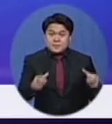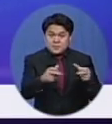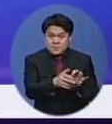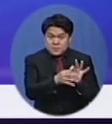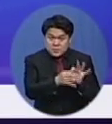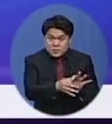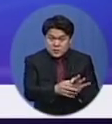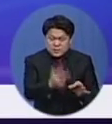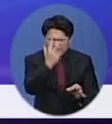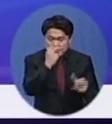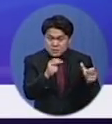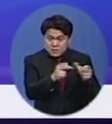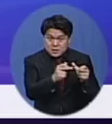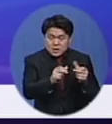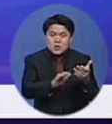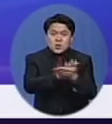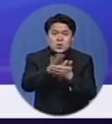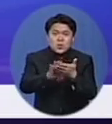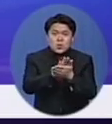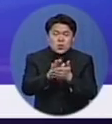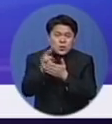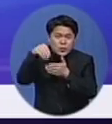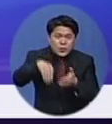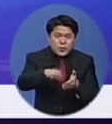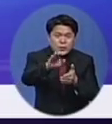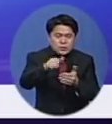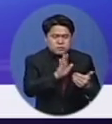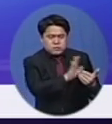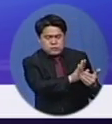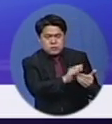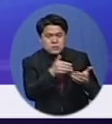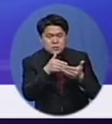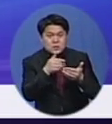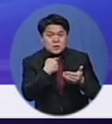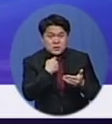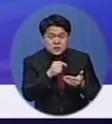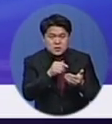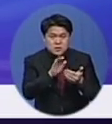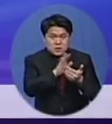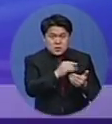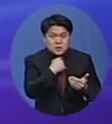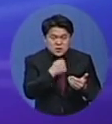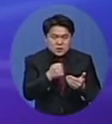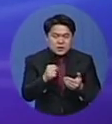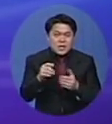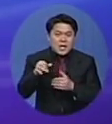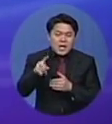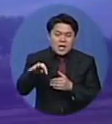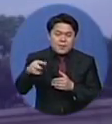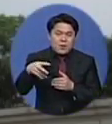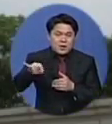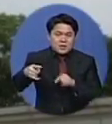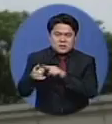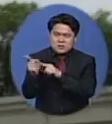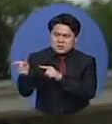장애계가 시각장애인의 놀이기구 이용을 거부한 에버랜드에 대해서 소송을 제기했습니다.